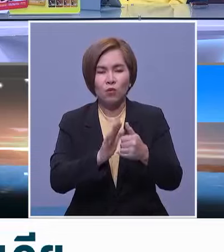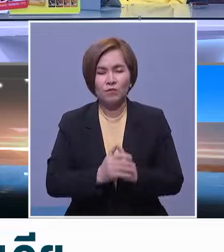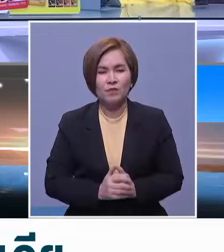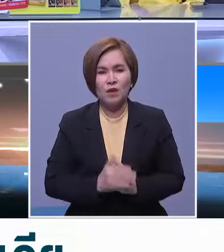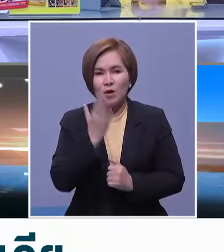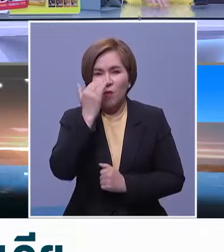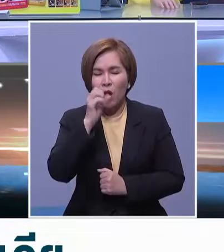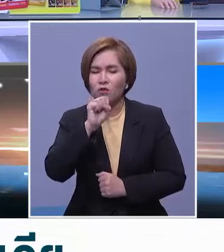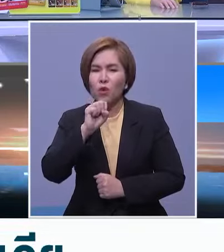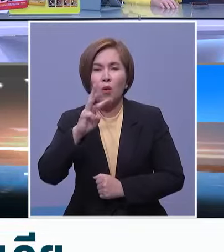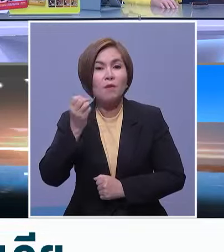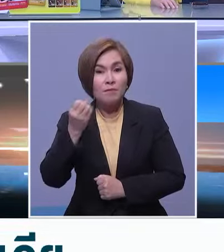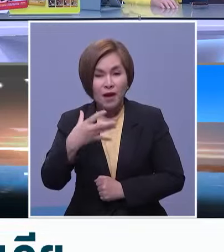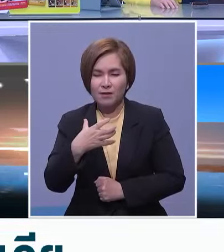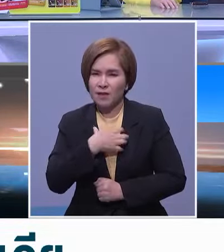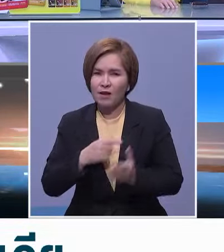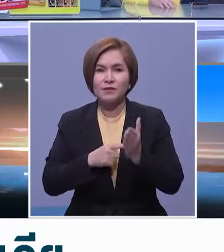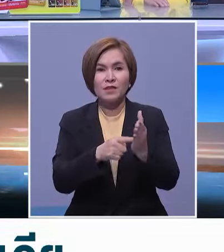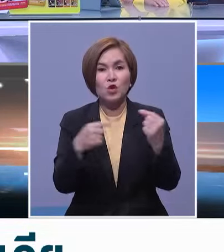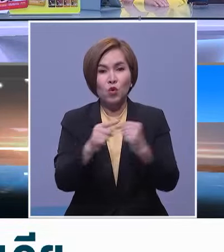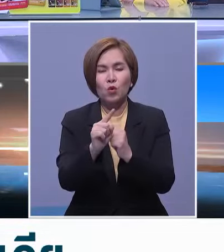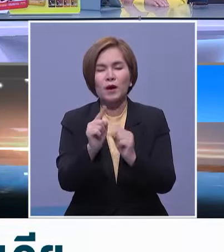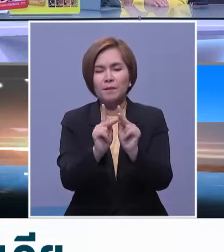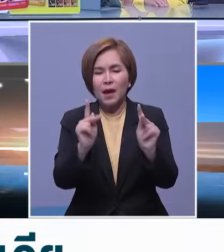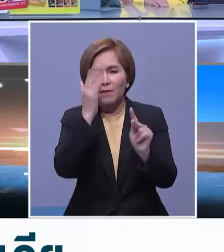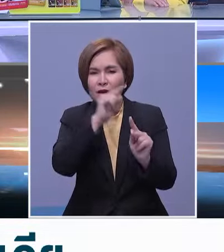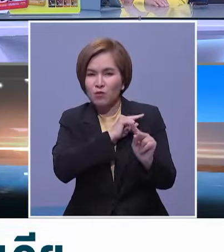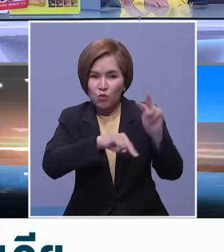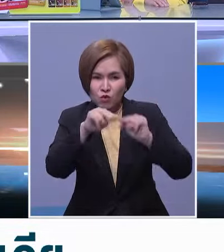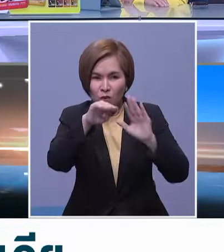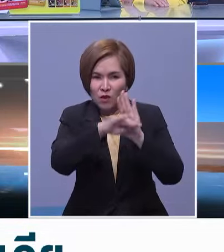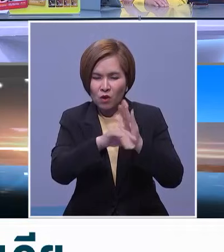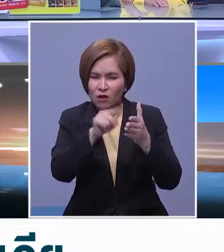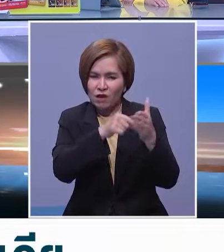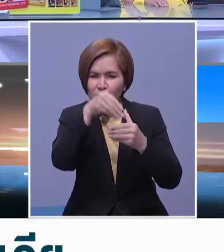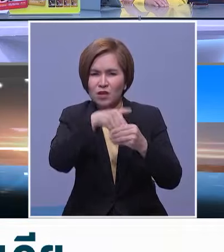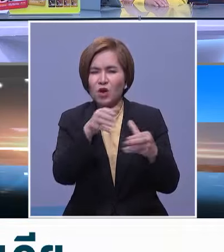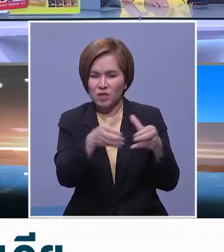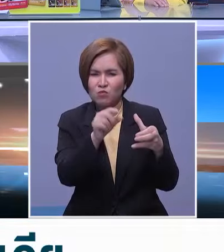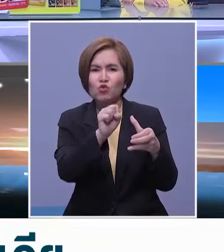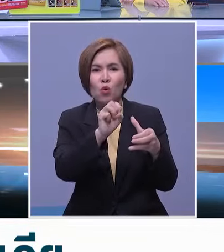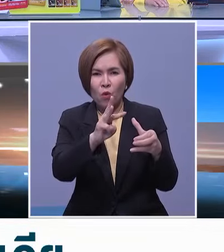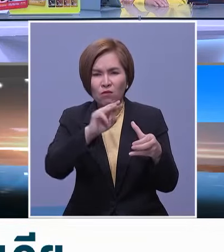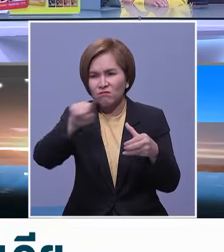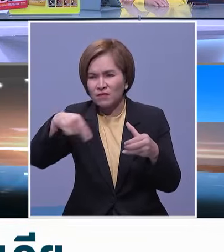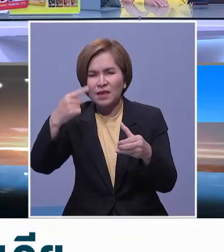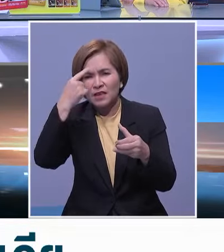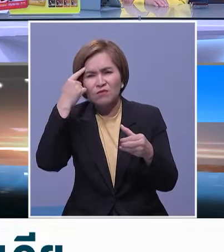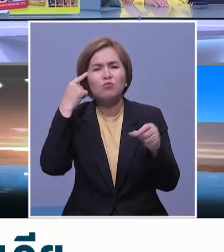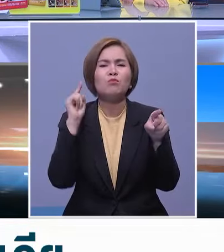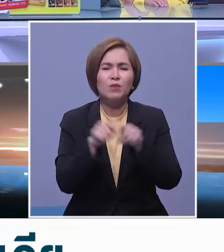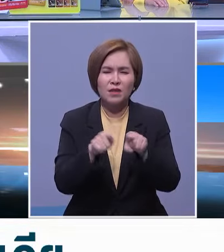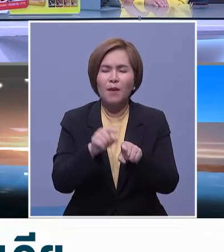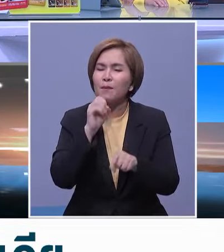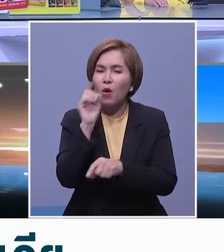ส่วนใหญ่ที่เห็นด้วยกับยติการตั้งกมธ.ตรวจสอบการเลือกสว.เมื่อวานนี้ก็คิดเหมือนกับคุณกิติศักดิ ์ ว่า